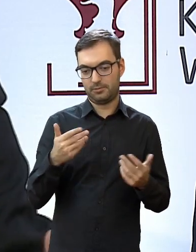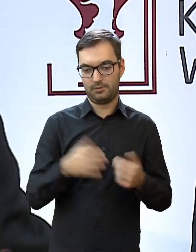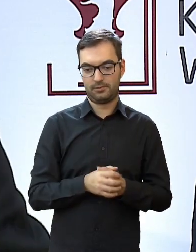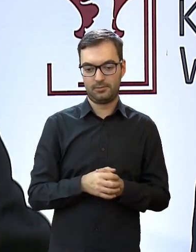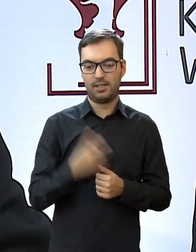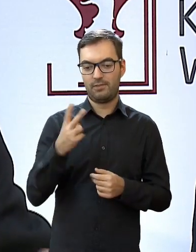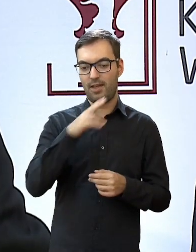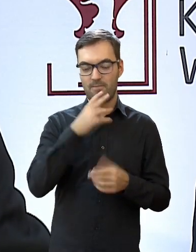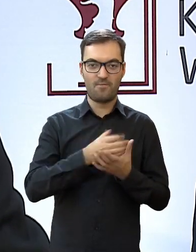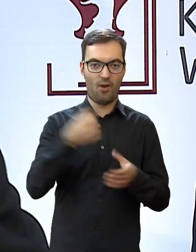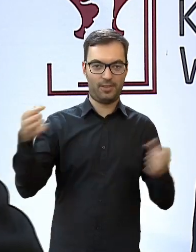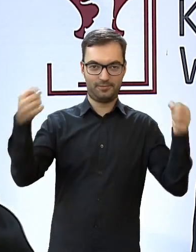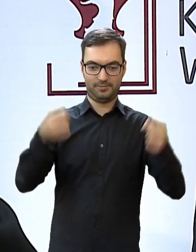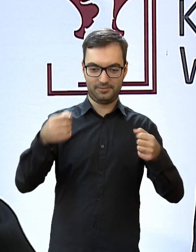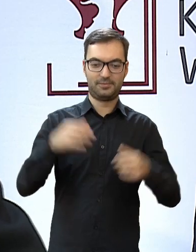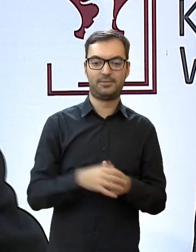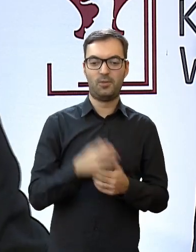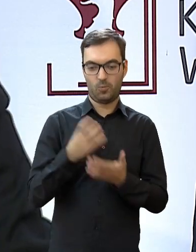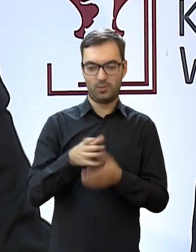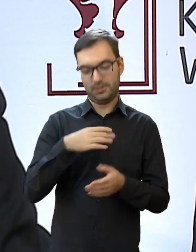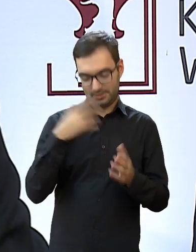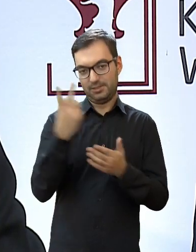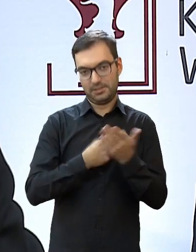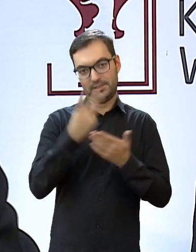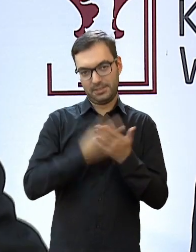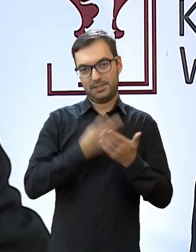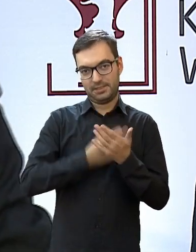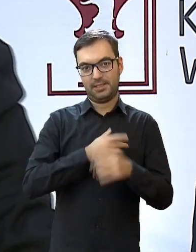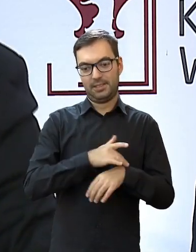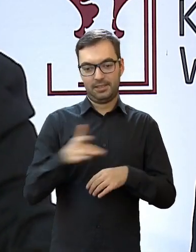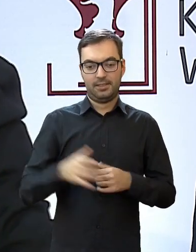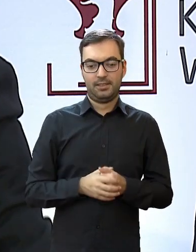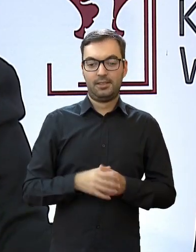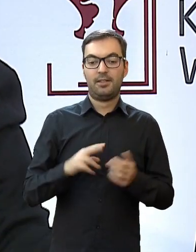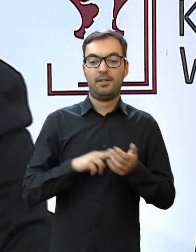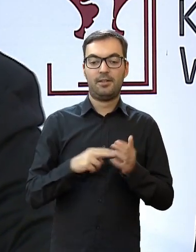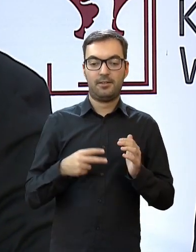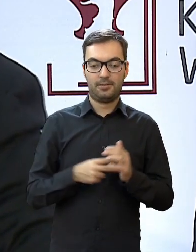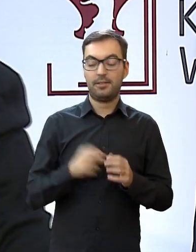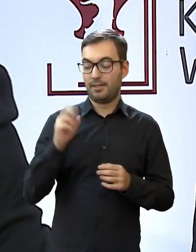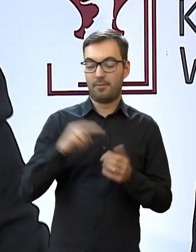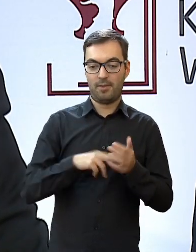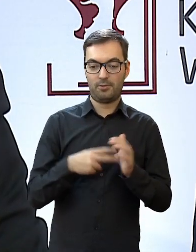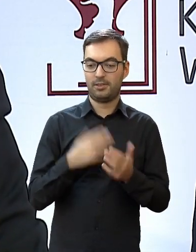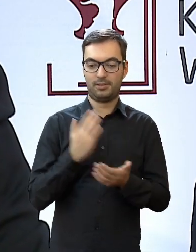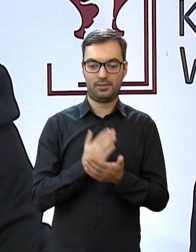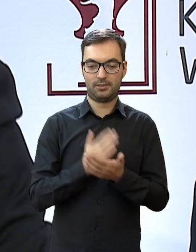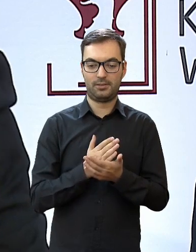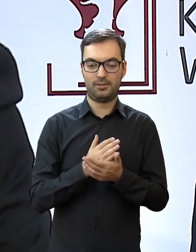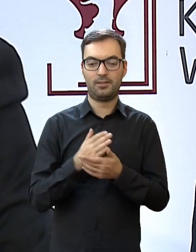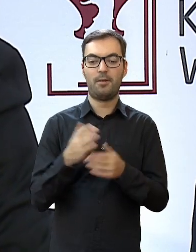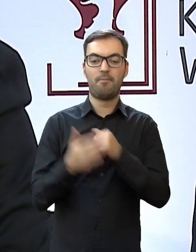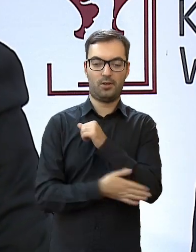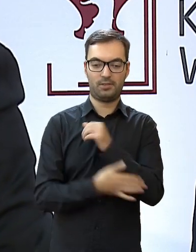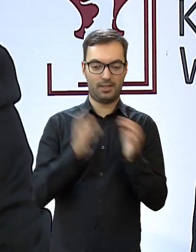dwie butelki wody tu mineralnej, kubeczek jakie będziemy, będziemy, będziemy czytać wtedy. Ale plan, plan, plan, tak, planuję tylko te zasadnicze dane